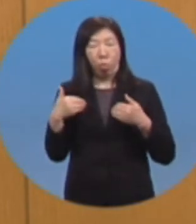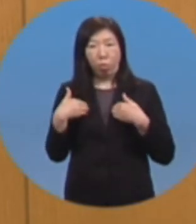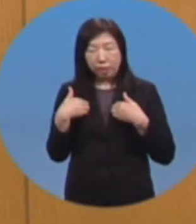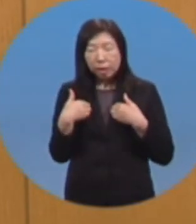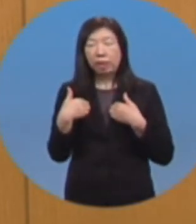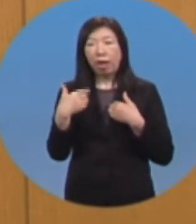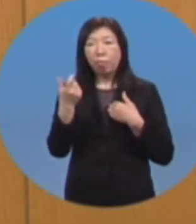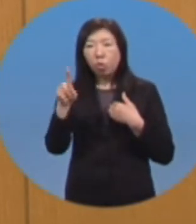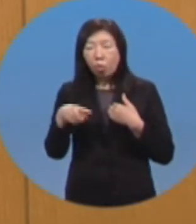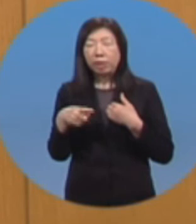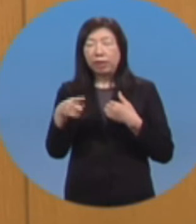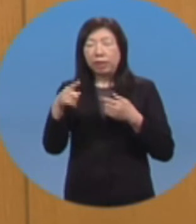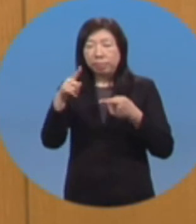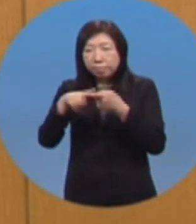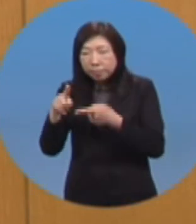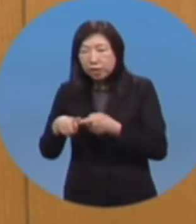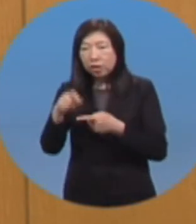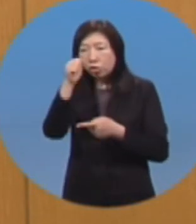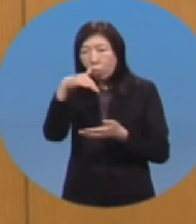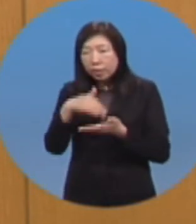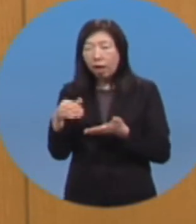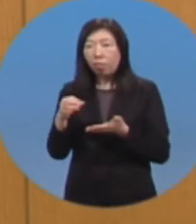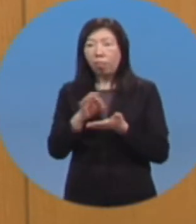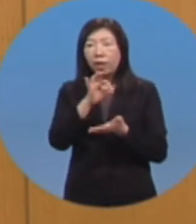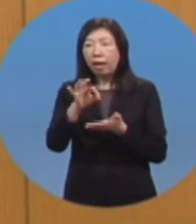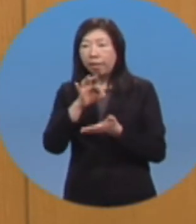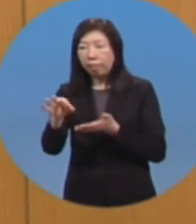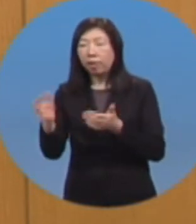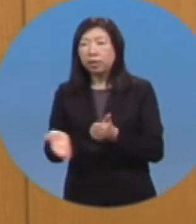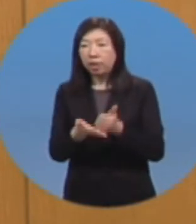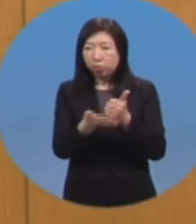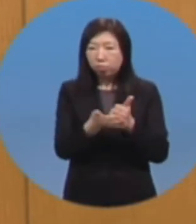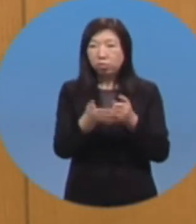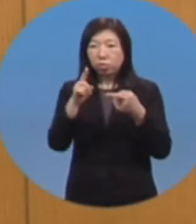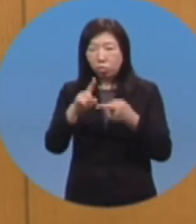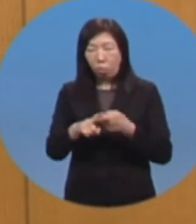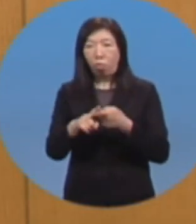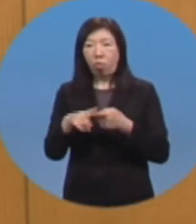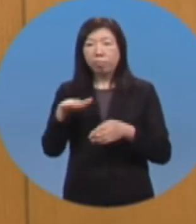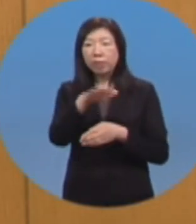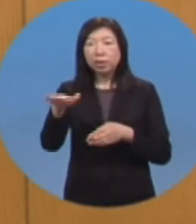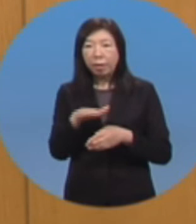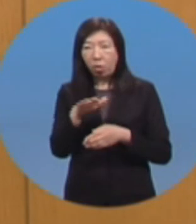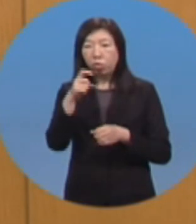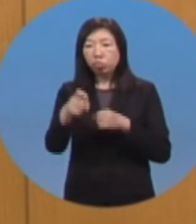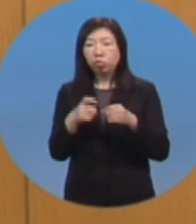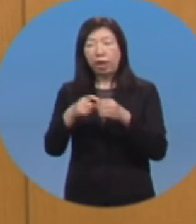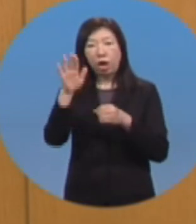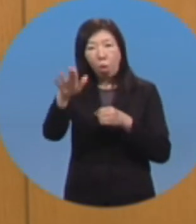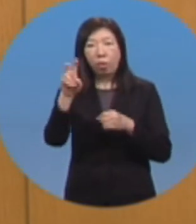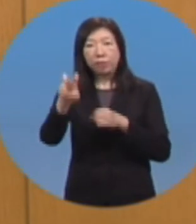分野に着実に予算を配分し支えるということと、それに加えて皆様方の10年